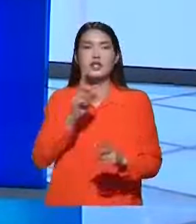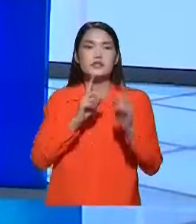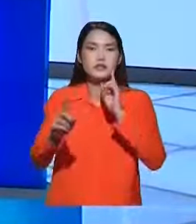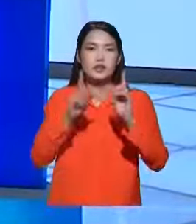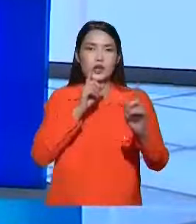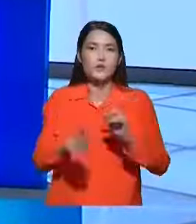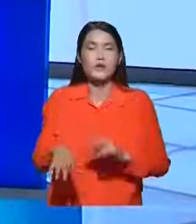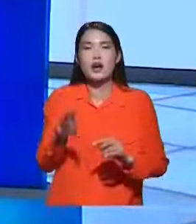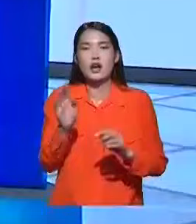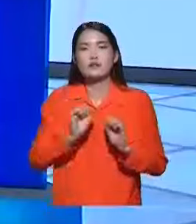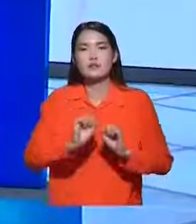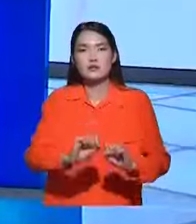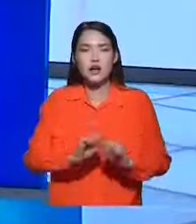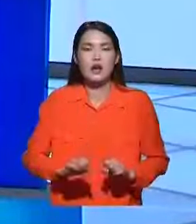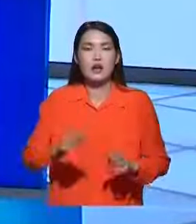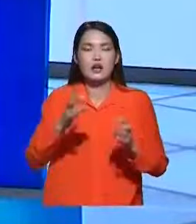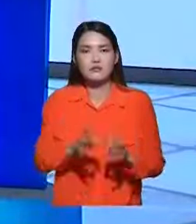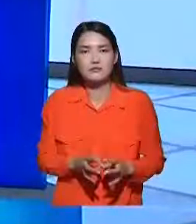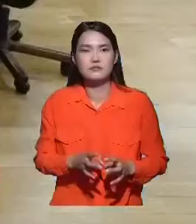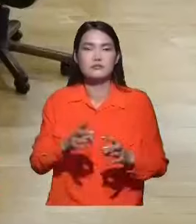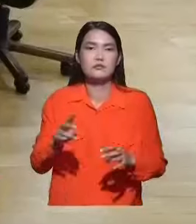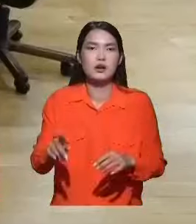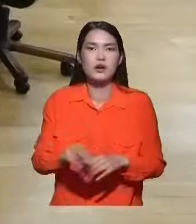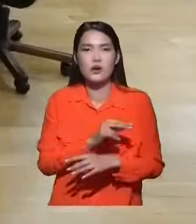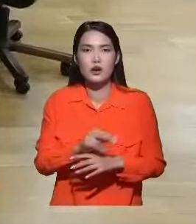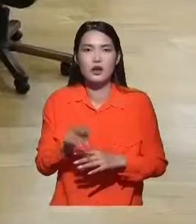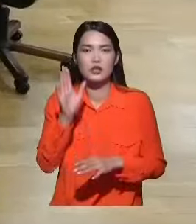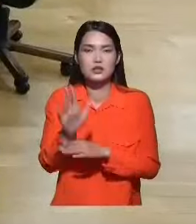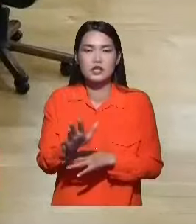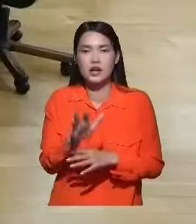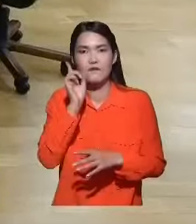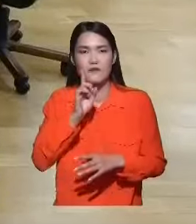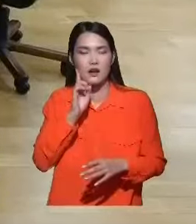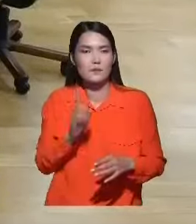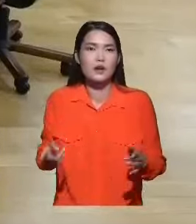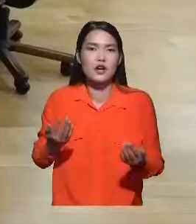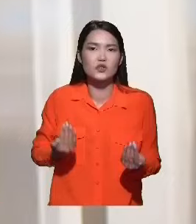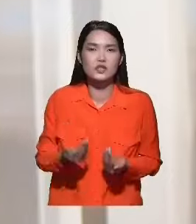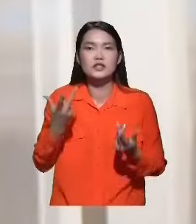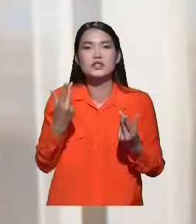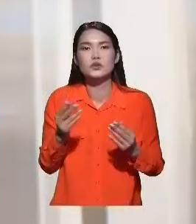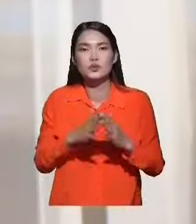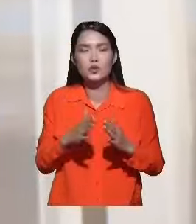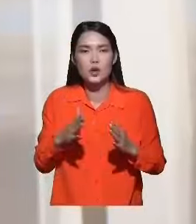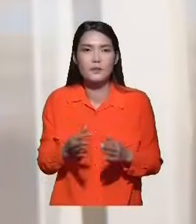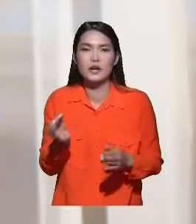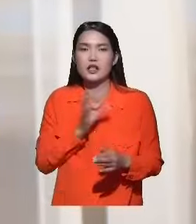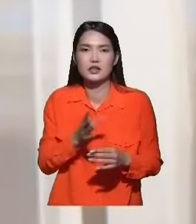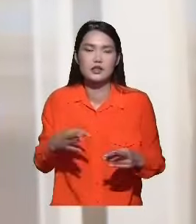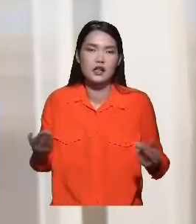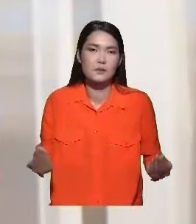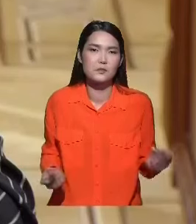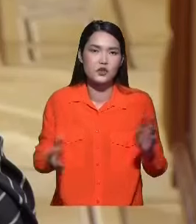совещание по мерам ликвидации последствий наводнения. Он поручил определить временное жилье для тех, чьи дома признаны негодными для